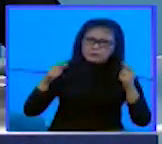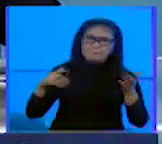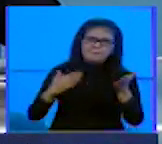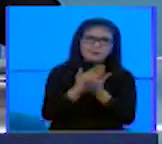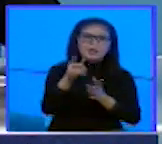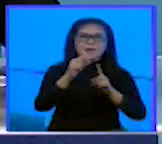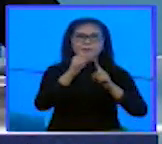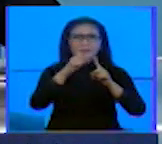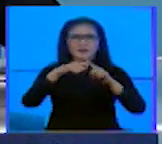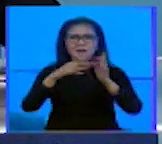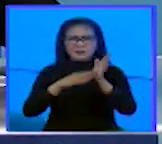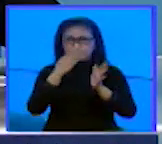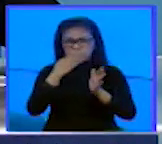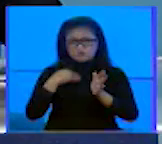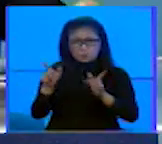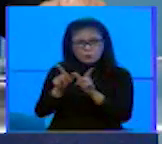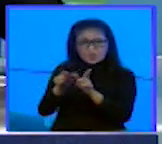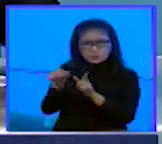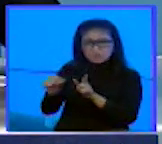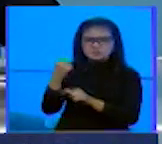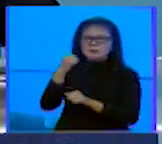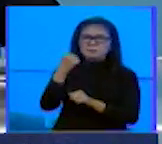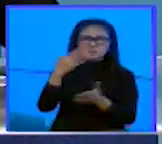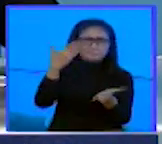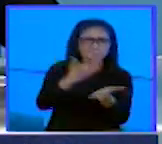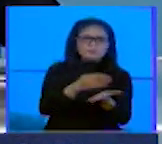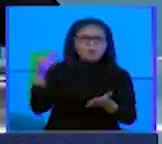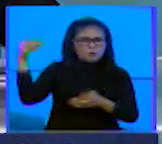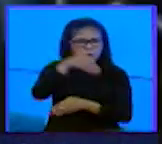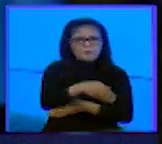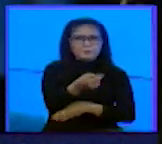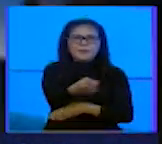makan yang tidak membatasi jumlah pembeli yang makan di tempat.